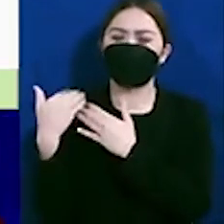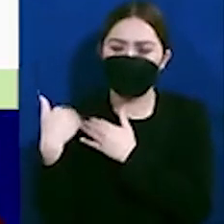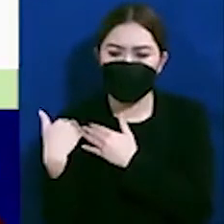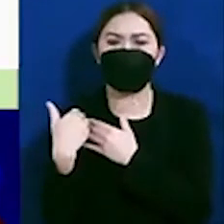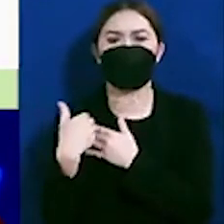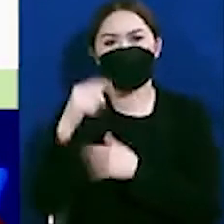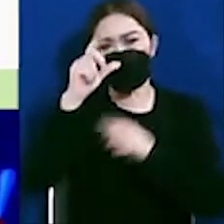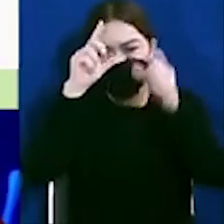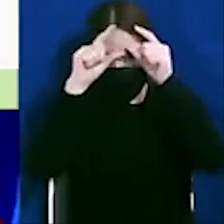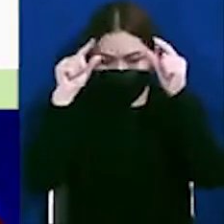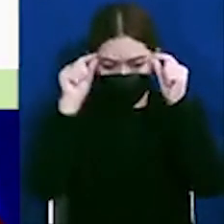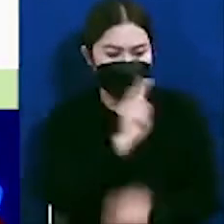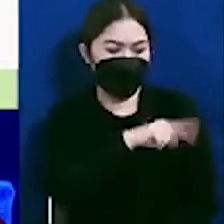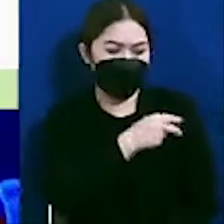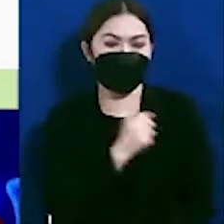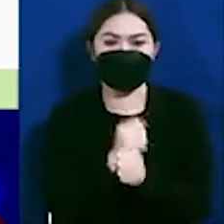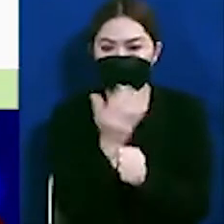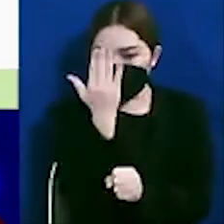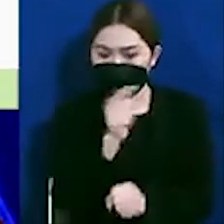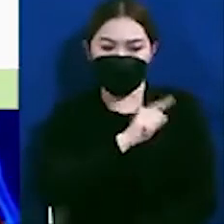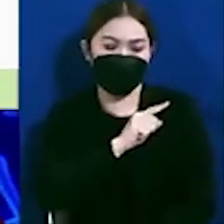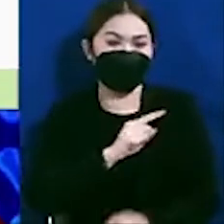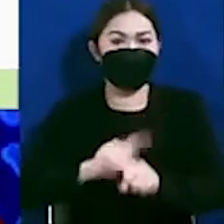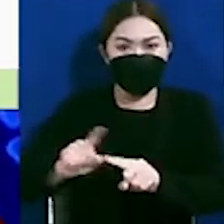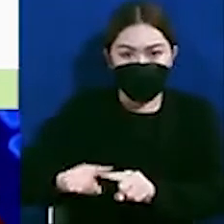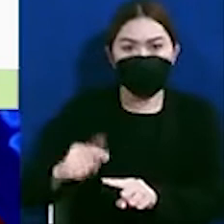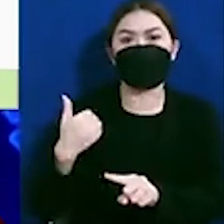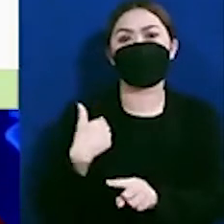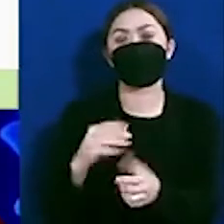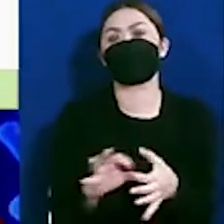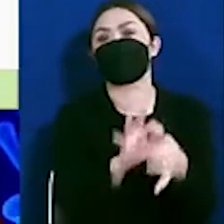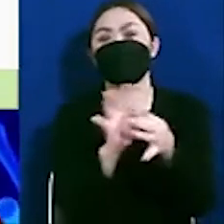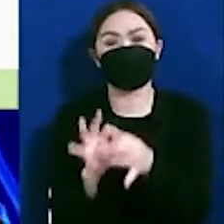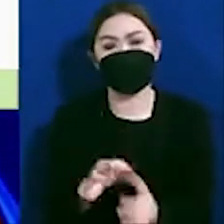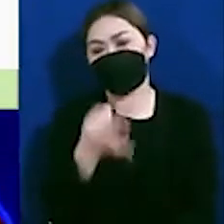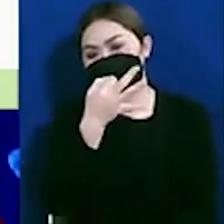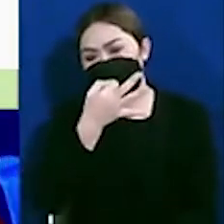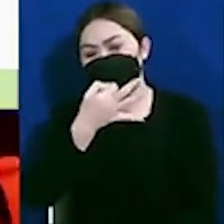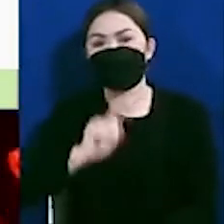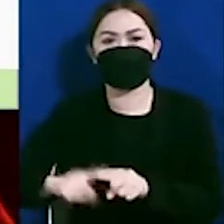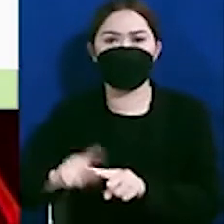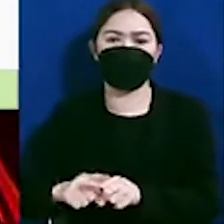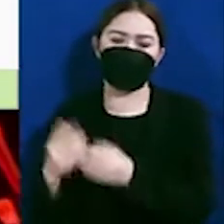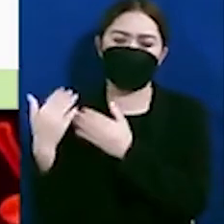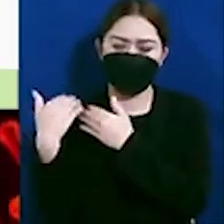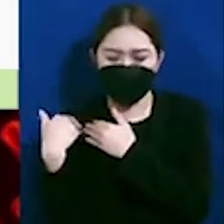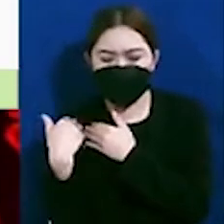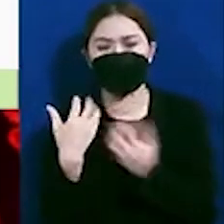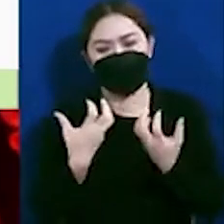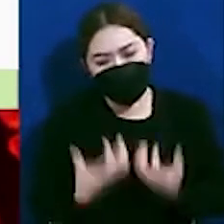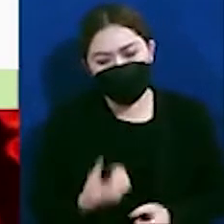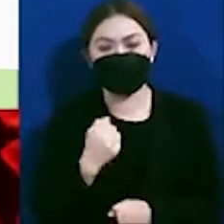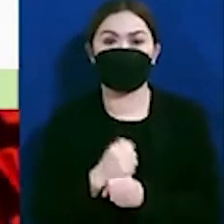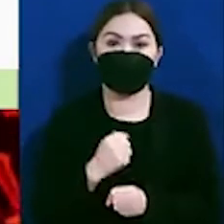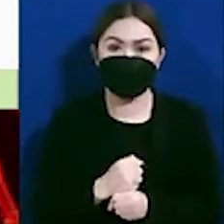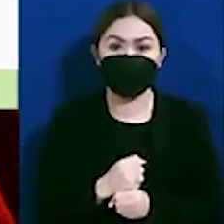บุคลากรสาธารณสุขหน้างานคุณหมอพยาบาลและบุคลากรวิชาชีพอื่นๆกำลังต้องไปแบกรับภาระกันอยู่นะ